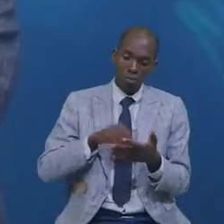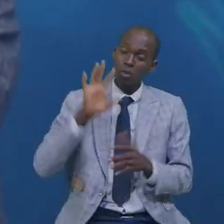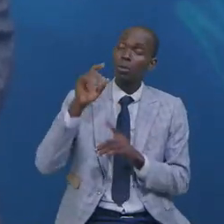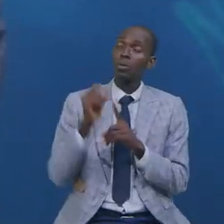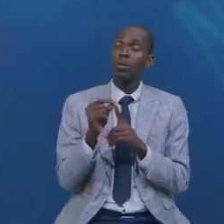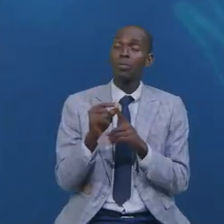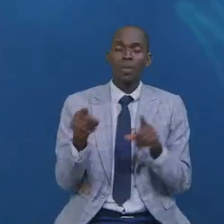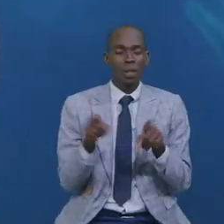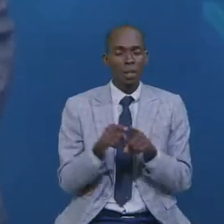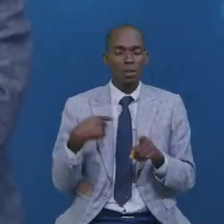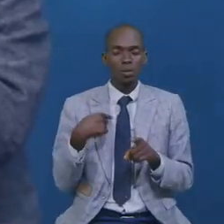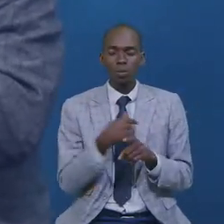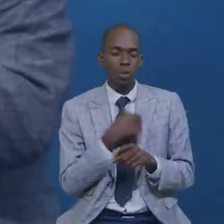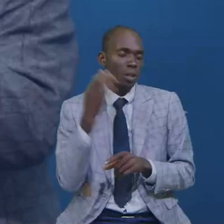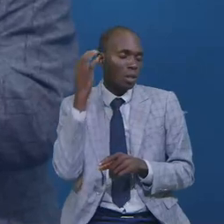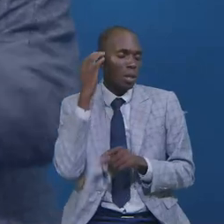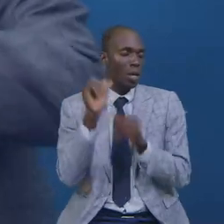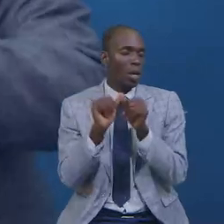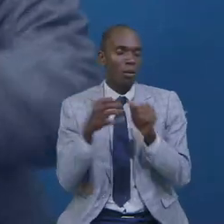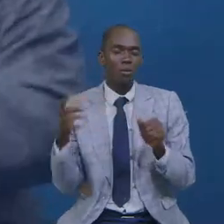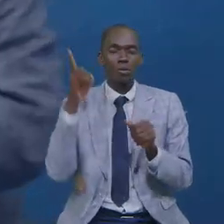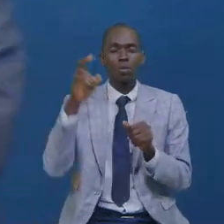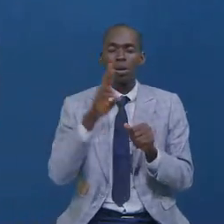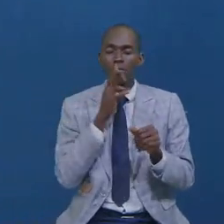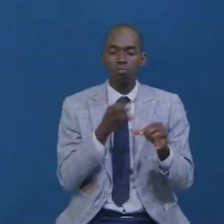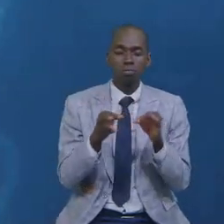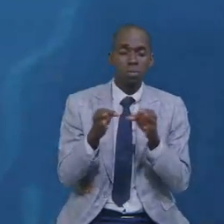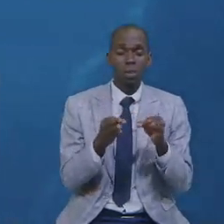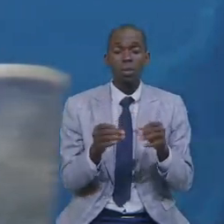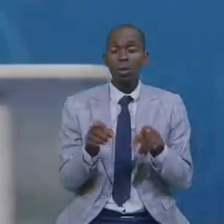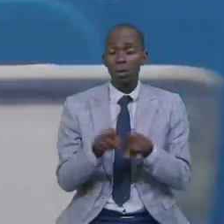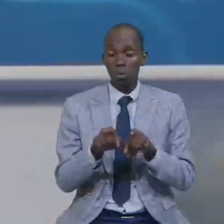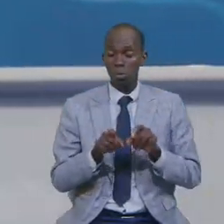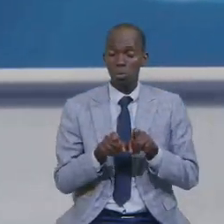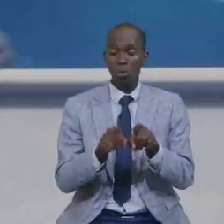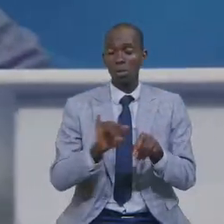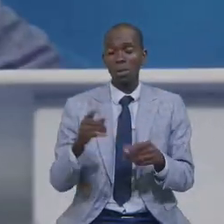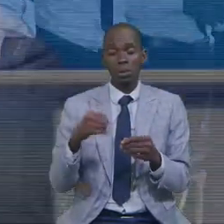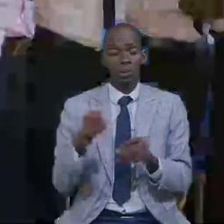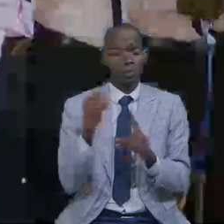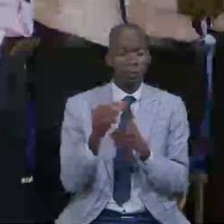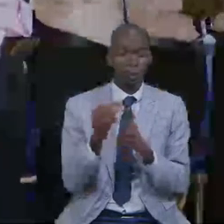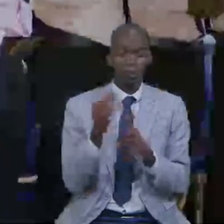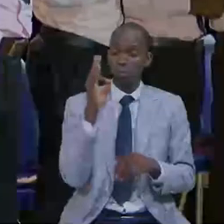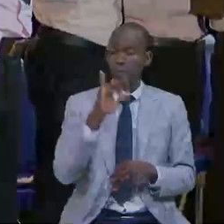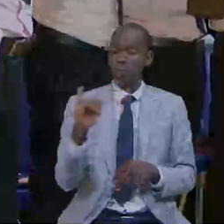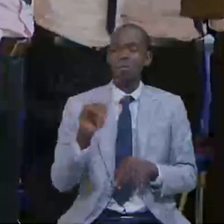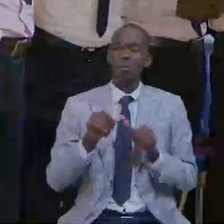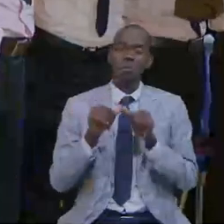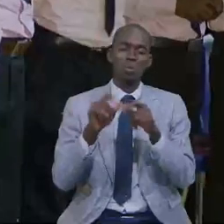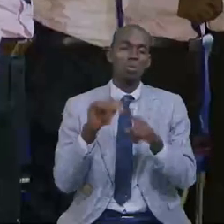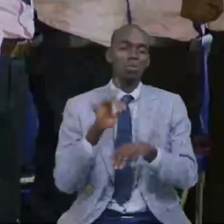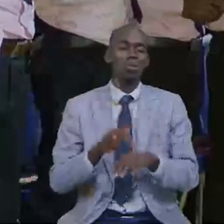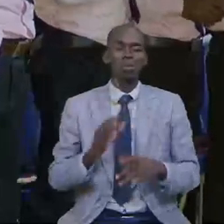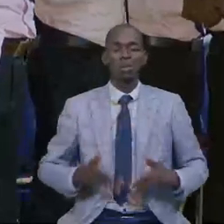parole comme le entendons tout ce que tu dis même au cours du message continue à toucher des